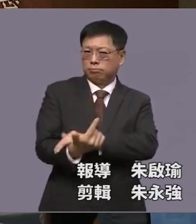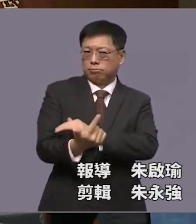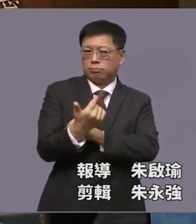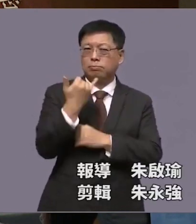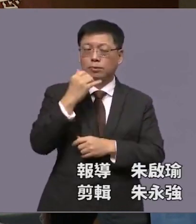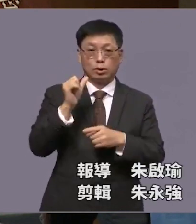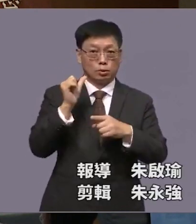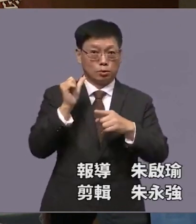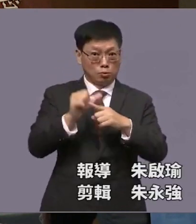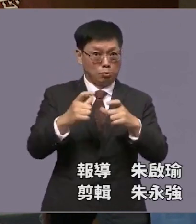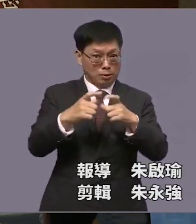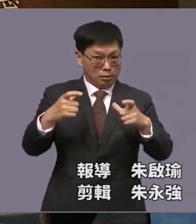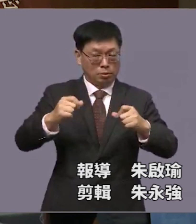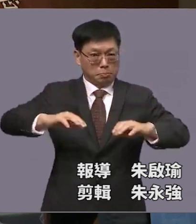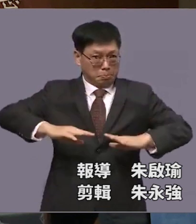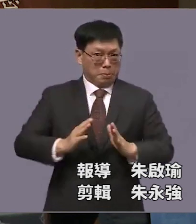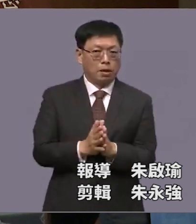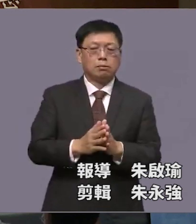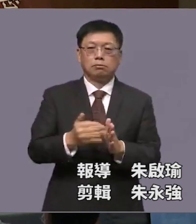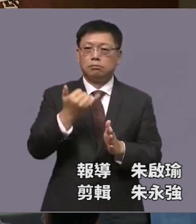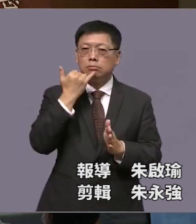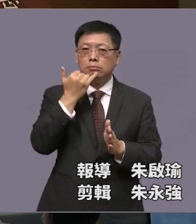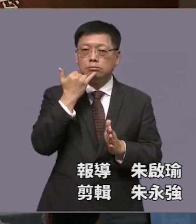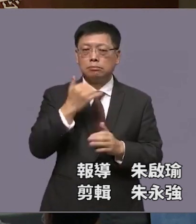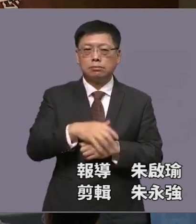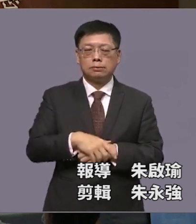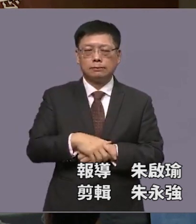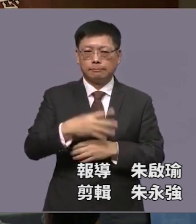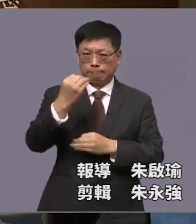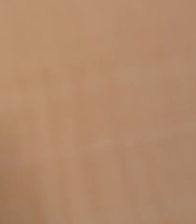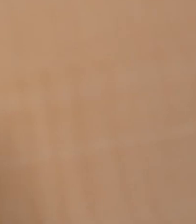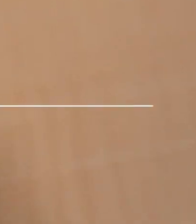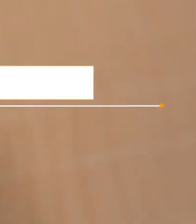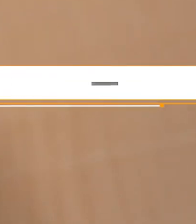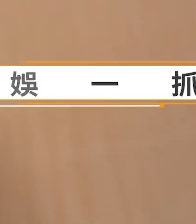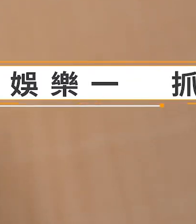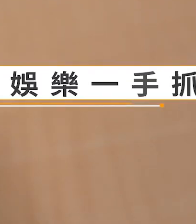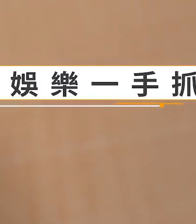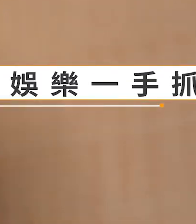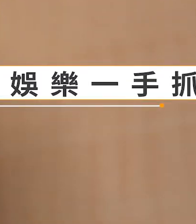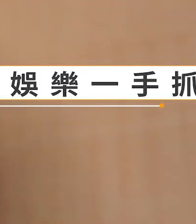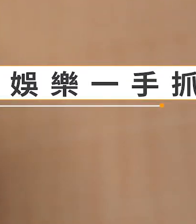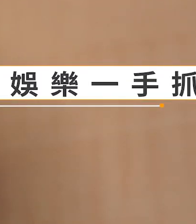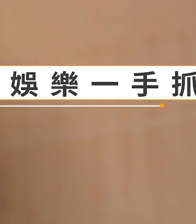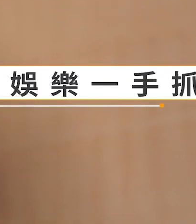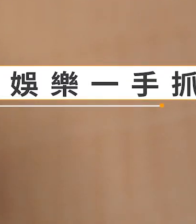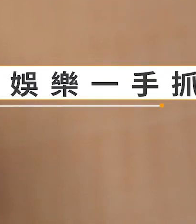倍券就是能够限期使用。